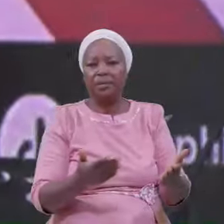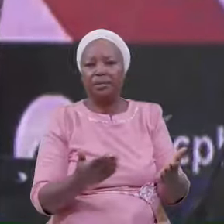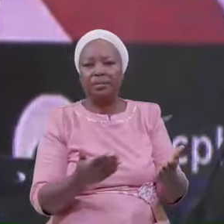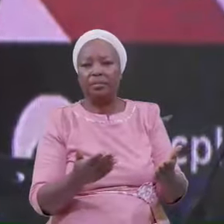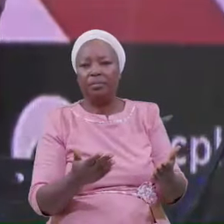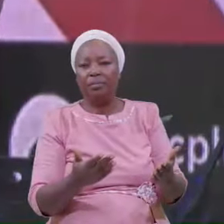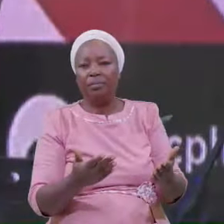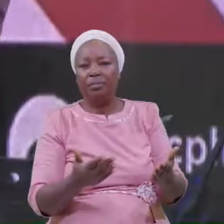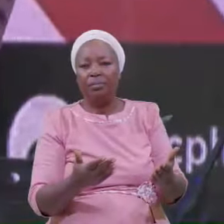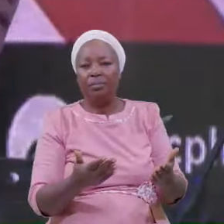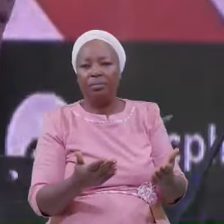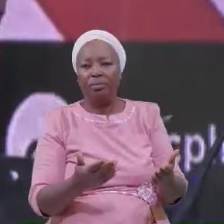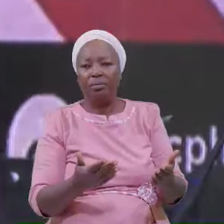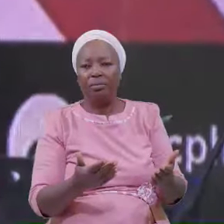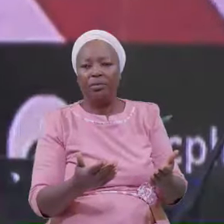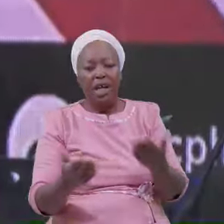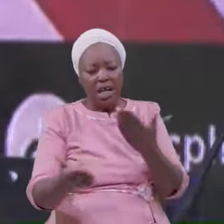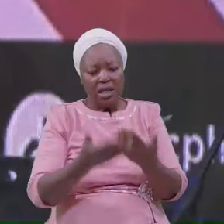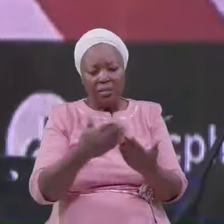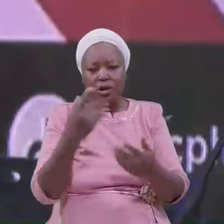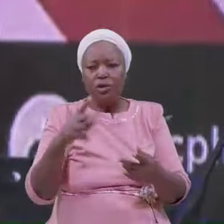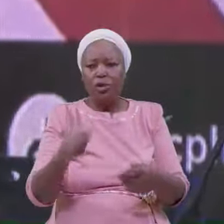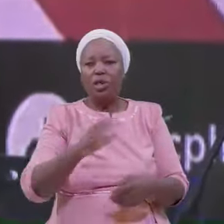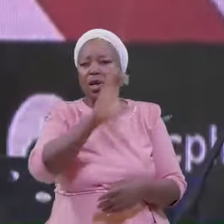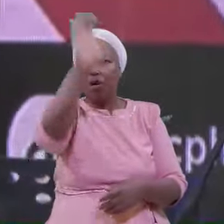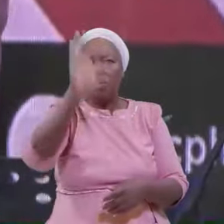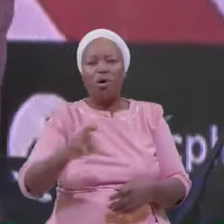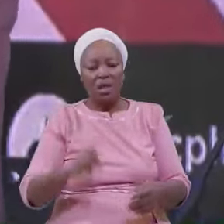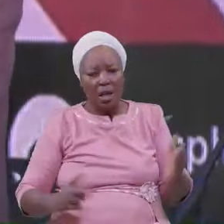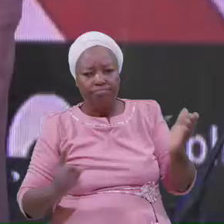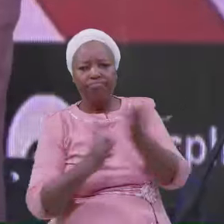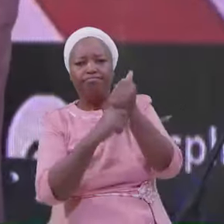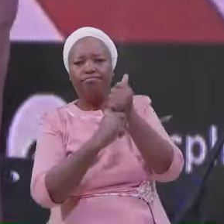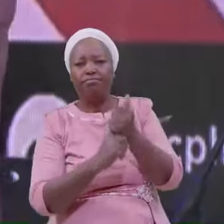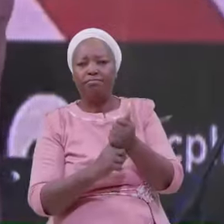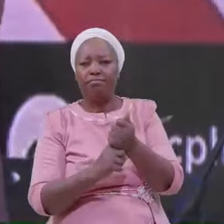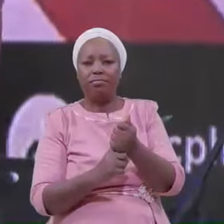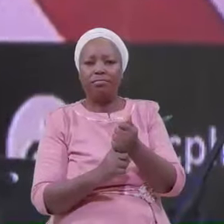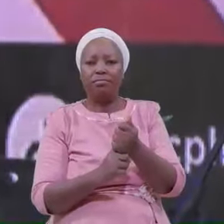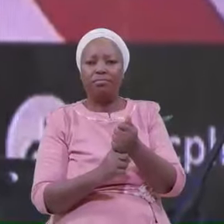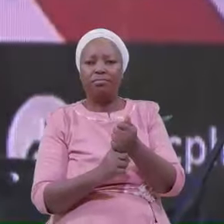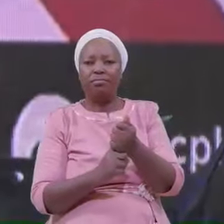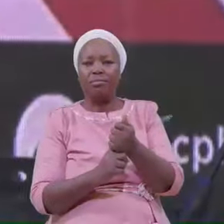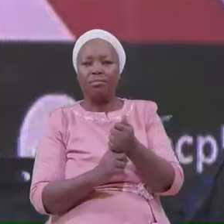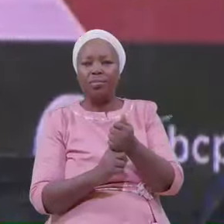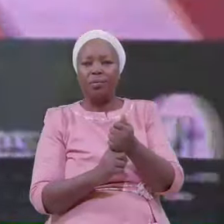simply ang madadala ko. To the cross I cling. Sa pamamagitan ng paglapit sa krus ng Kalbaryo. Because whatever you